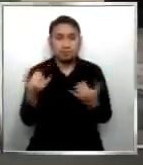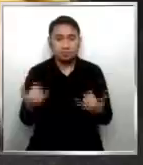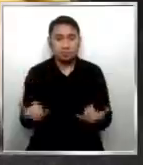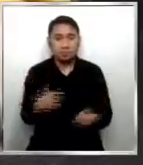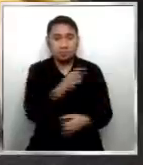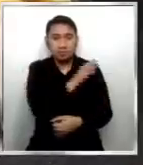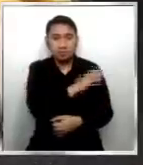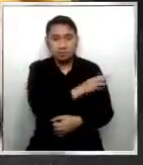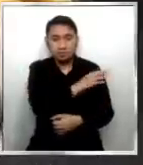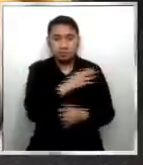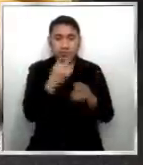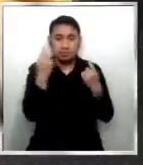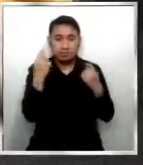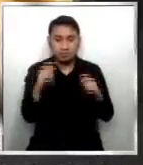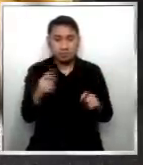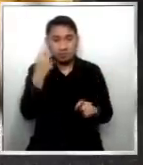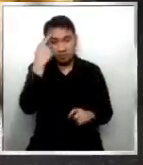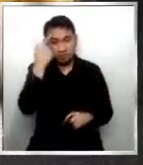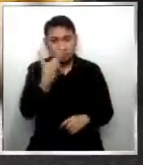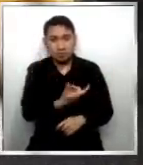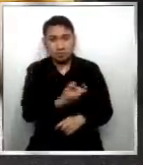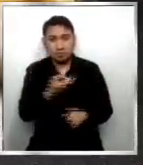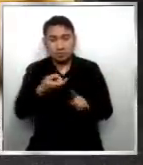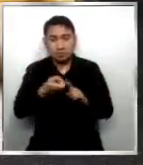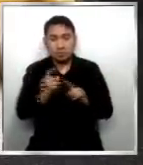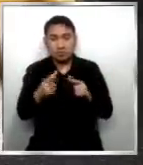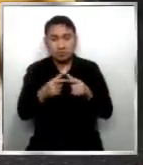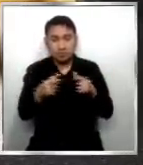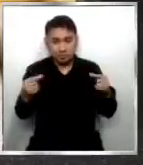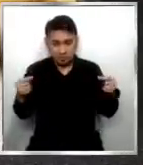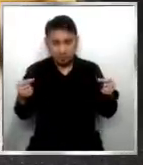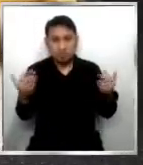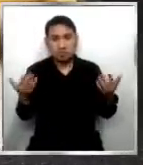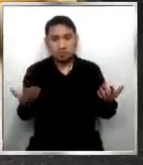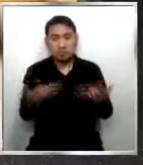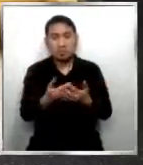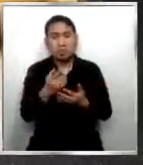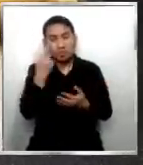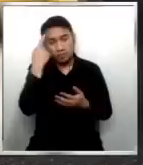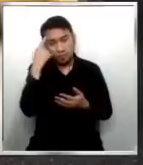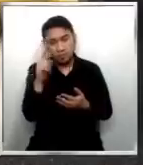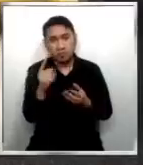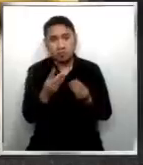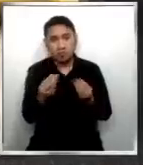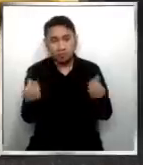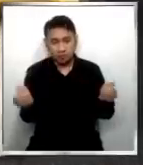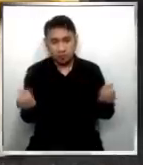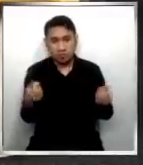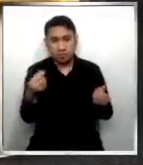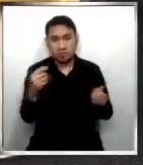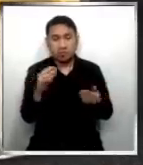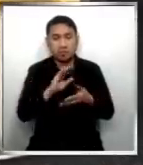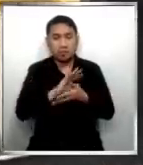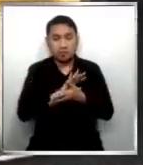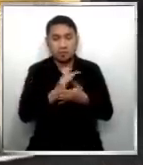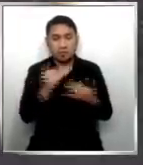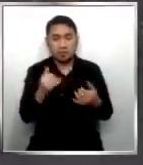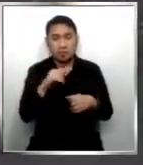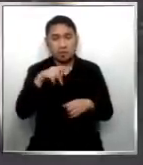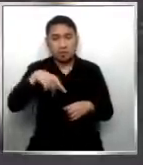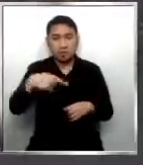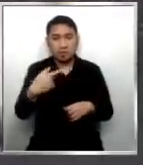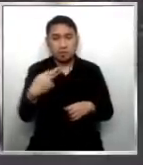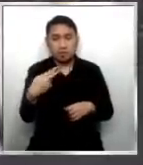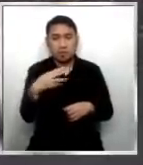ng Avigan gamot mula sa Japan na posibleng makapagpagaling ng COVID-19. Ginawa ito sa Philippine General Hospital, Santa Ana